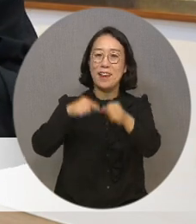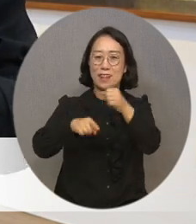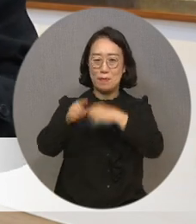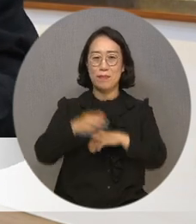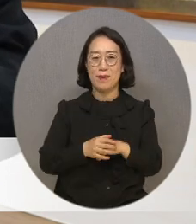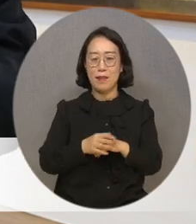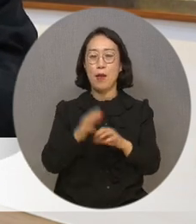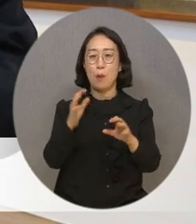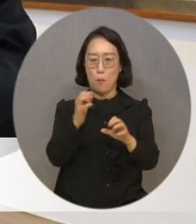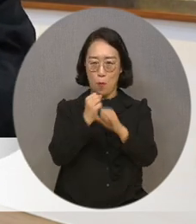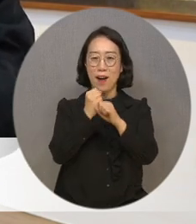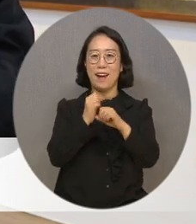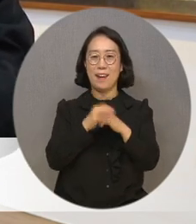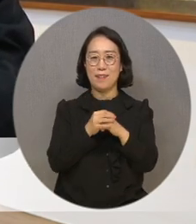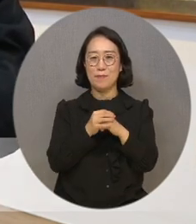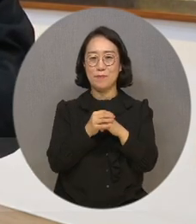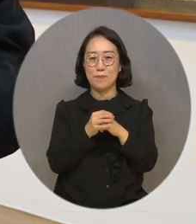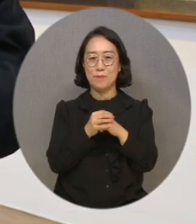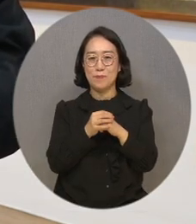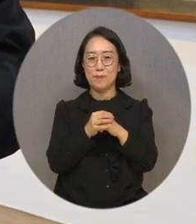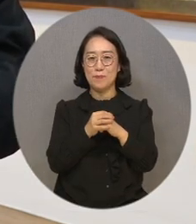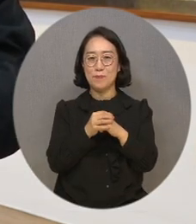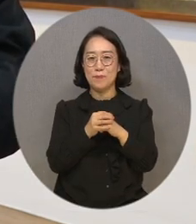약간 포괄적인 그런 의미였다고.